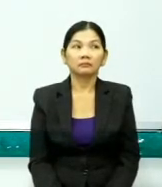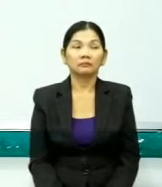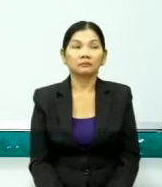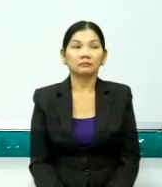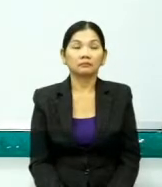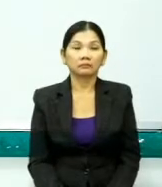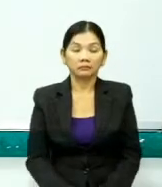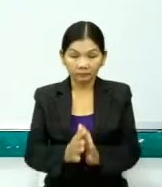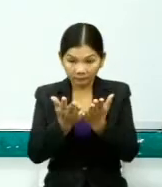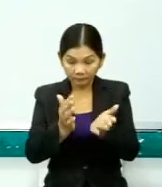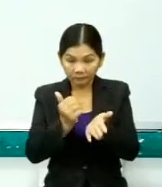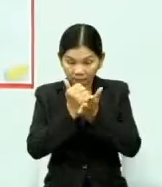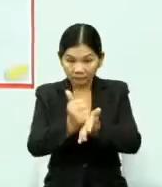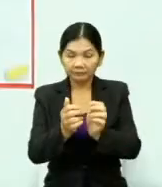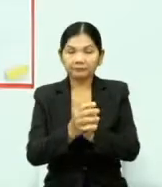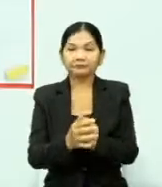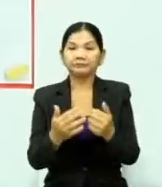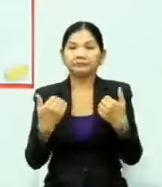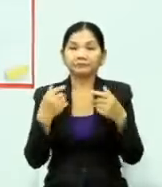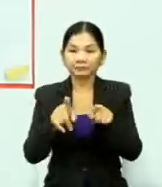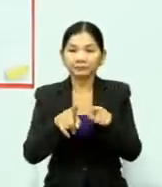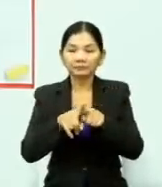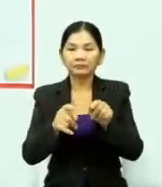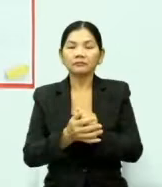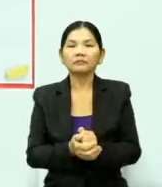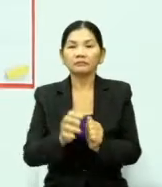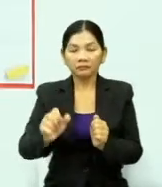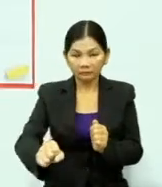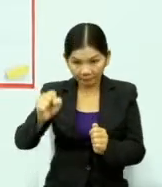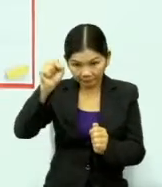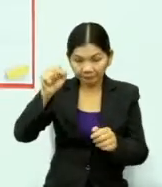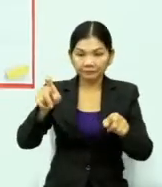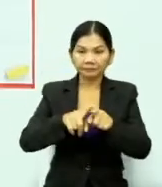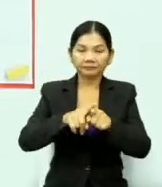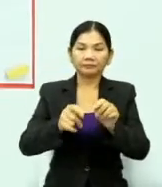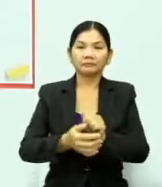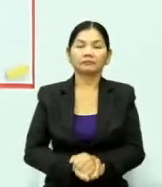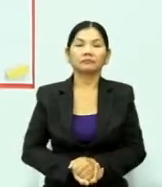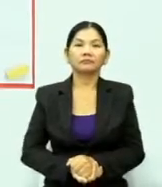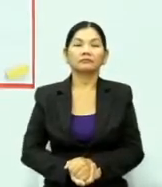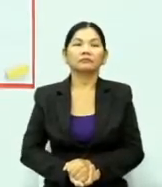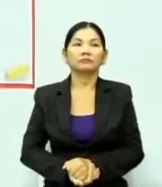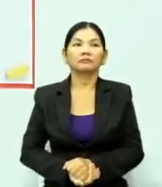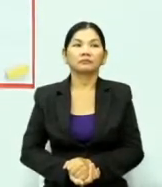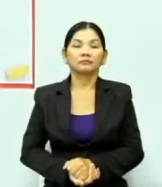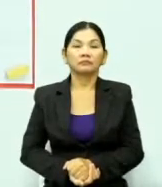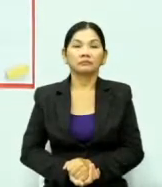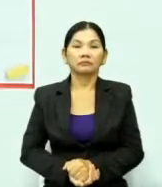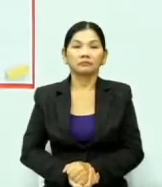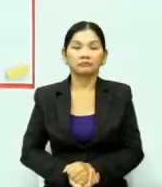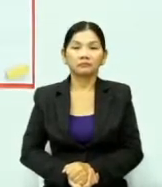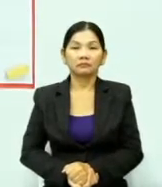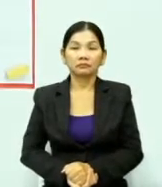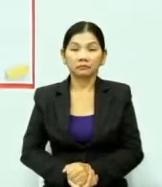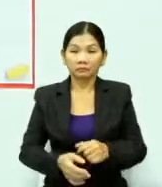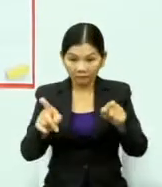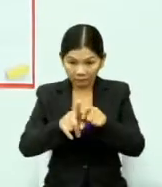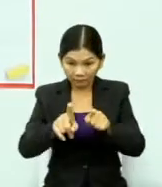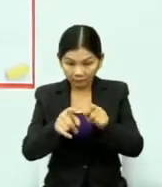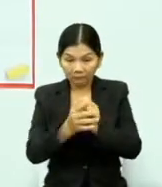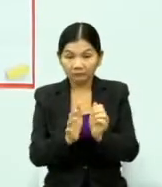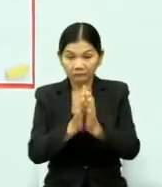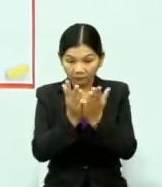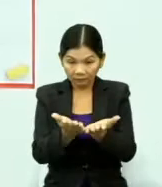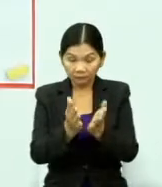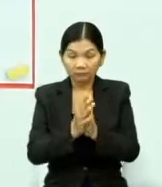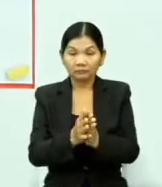Chà, nhắn con miền sắp hơi chân núi. Cứ đôi mẹ cổ nâng lực đặc hiện đây ná. Con nâng sắp hơi bỏ con. Chà, cứ đôi sắp hơi đó